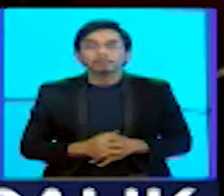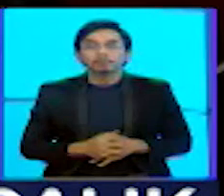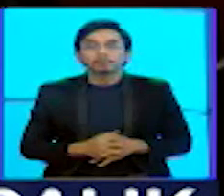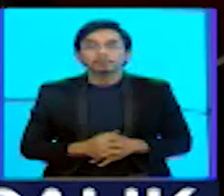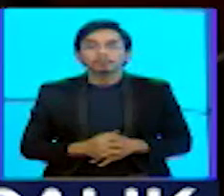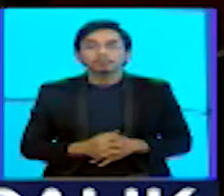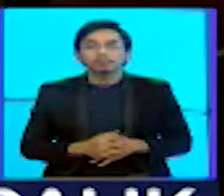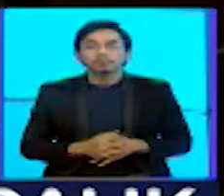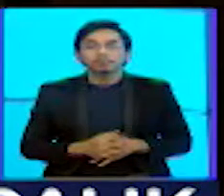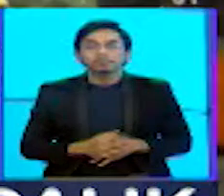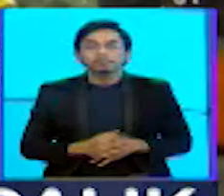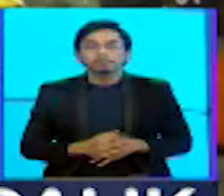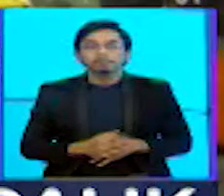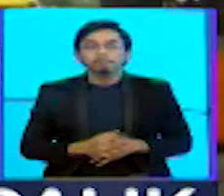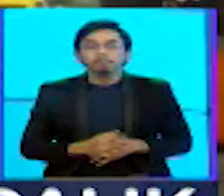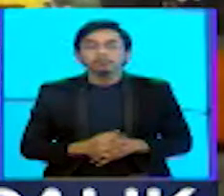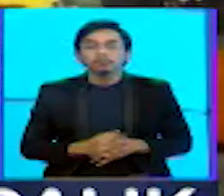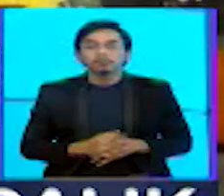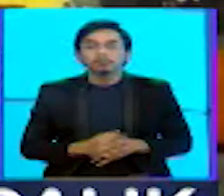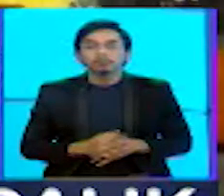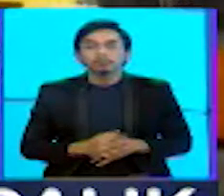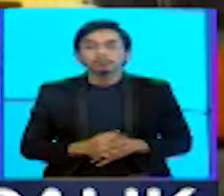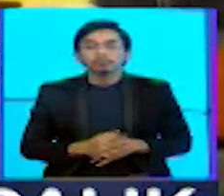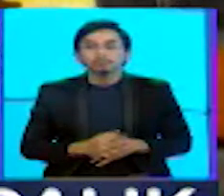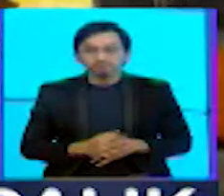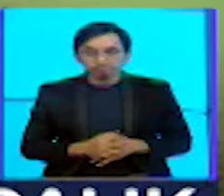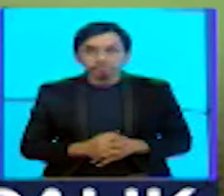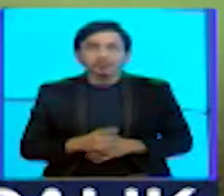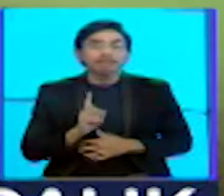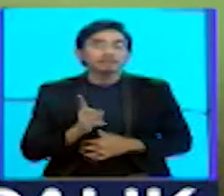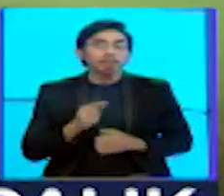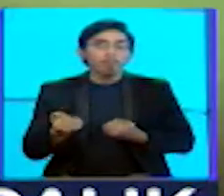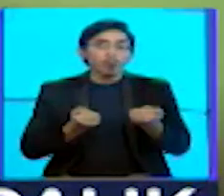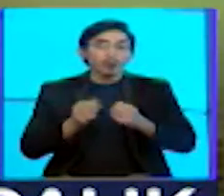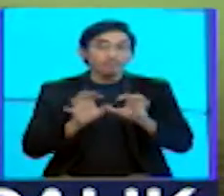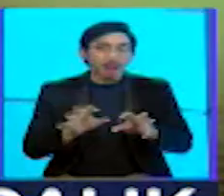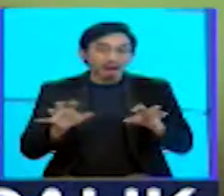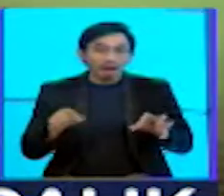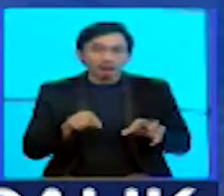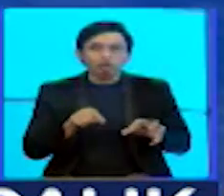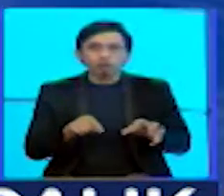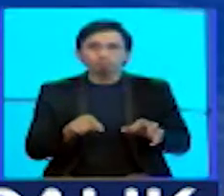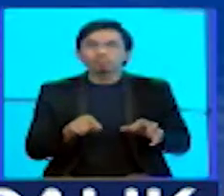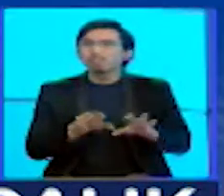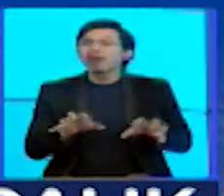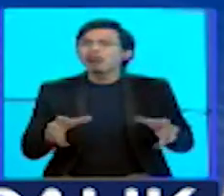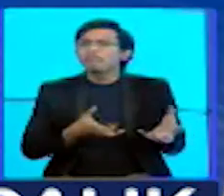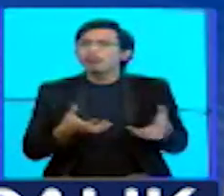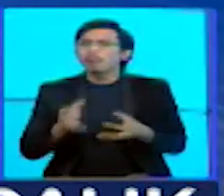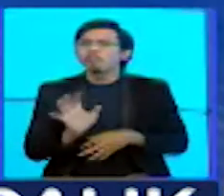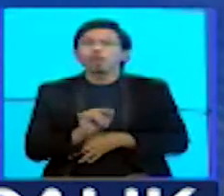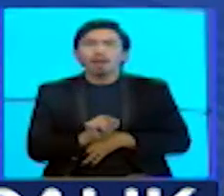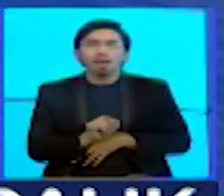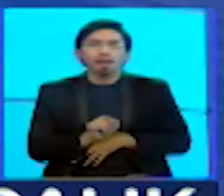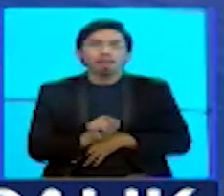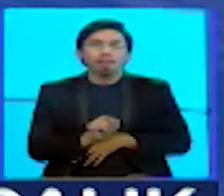di dalamnya. Untuk itu dapat diindikasikan bila lolos dari gerbang tol Cikupa ini, maka kendaraan logistik atau barang yang tidak